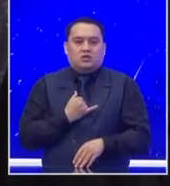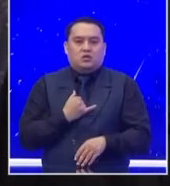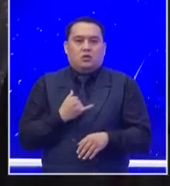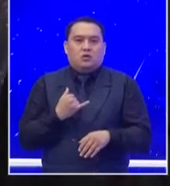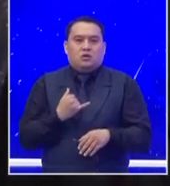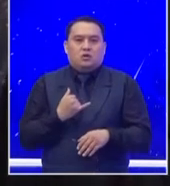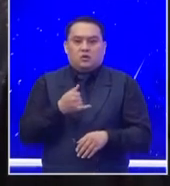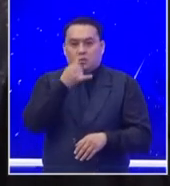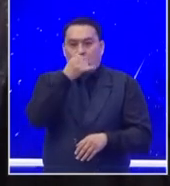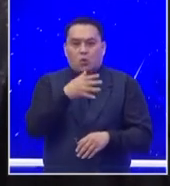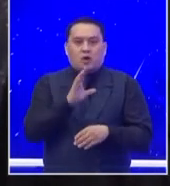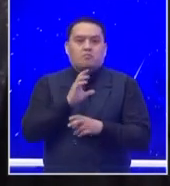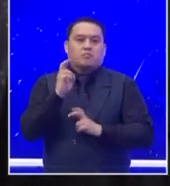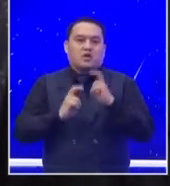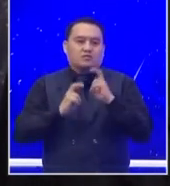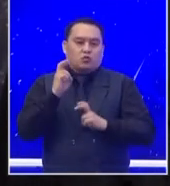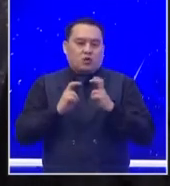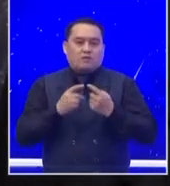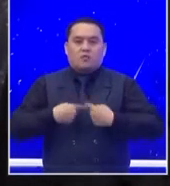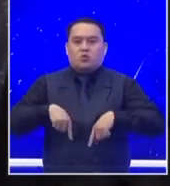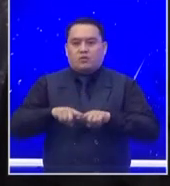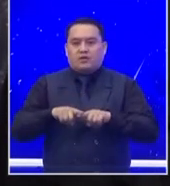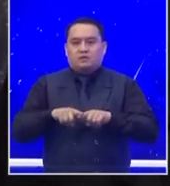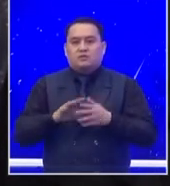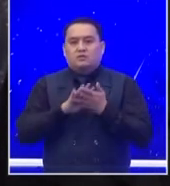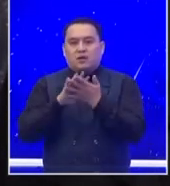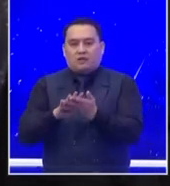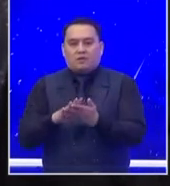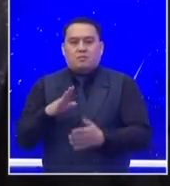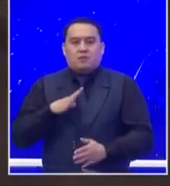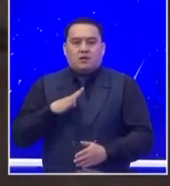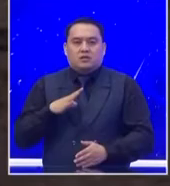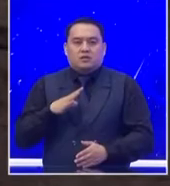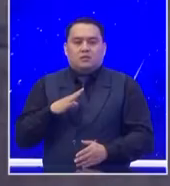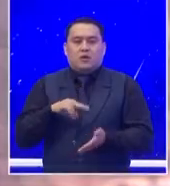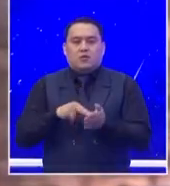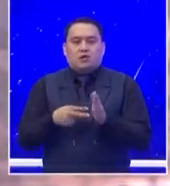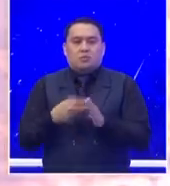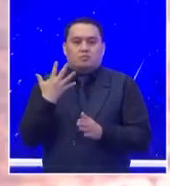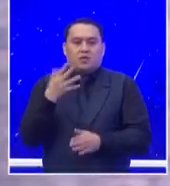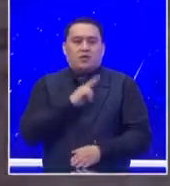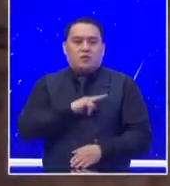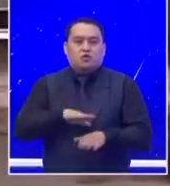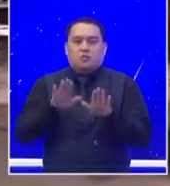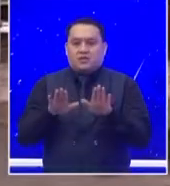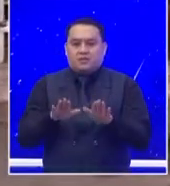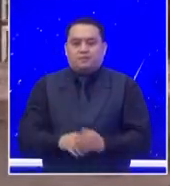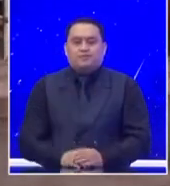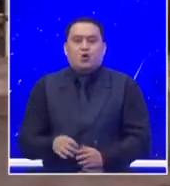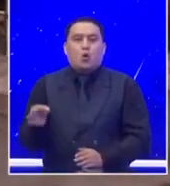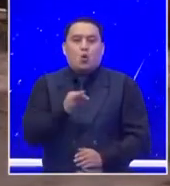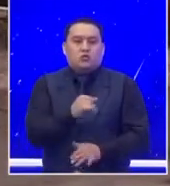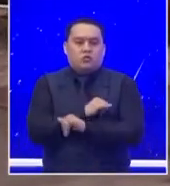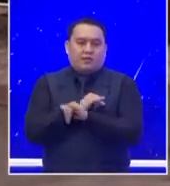не подходит на производственное оборудование. Заявку подали, мы наберем по плану 5 рабочих мест. Область